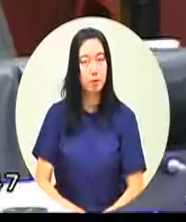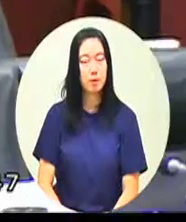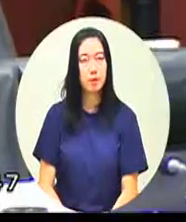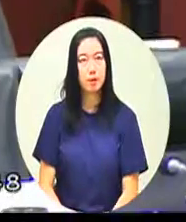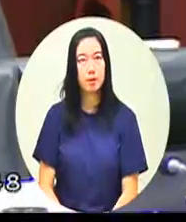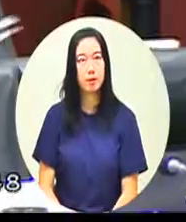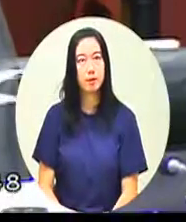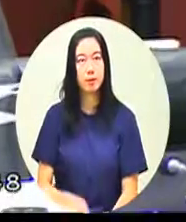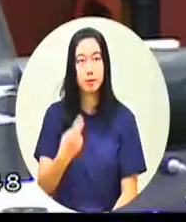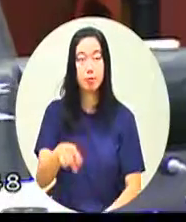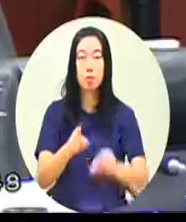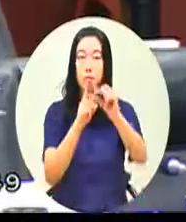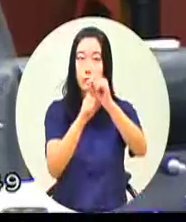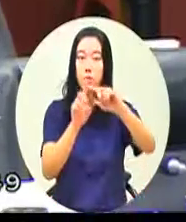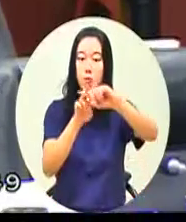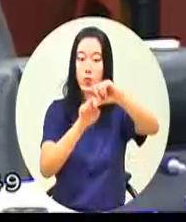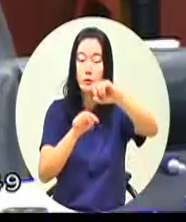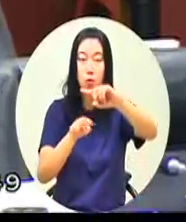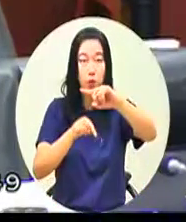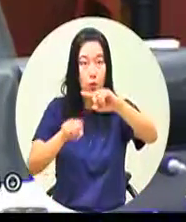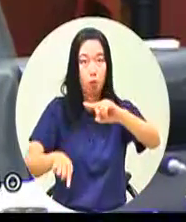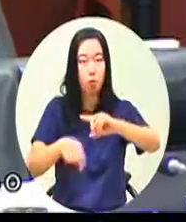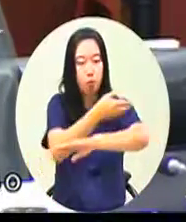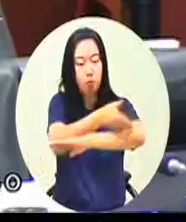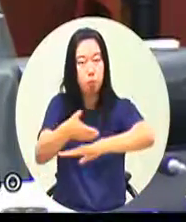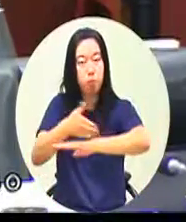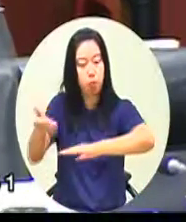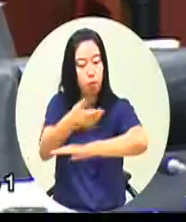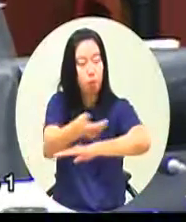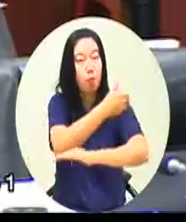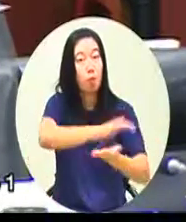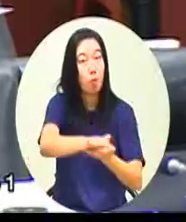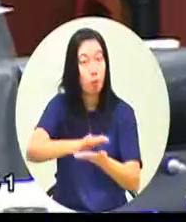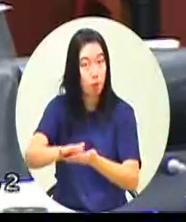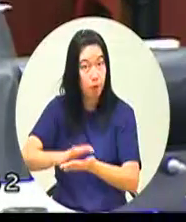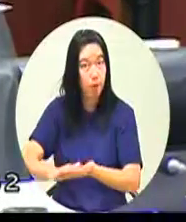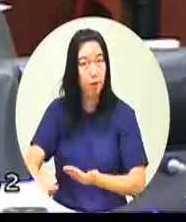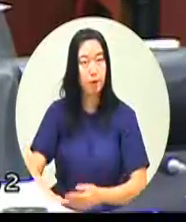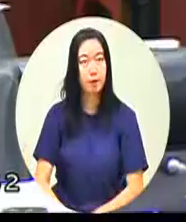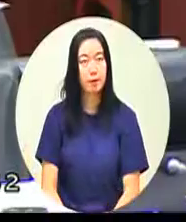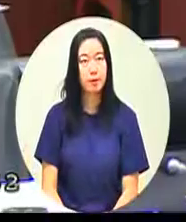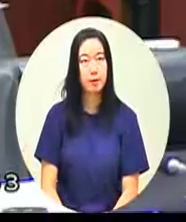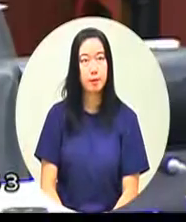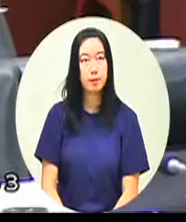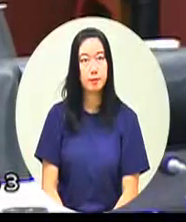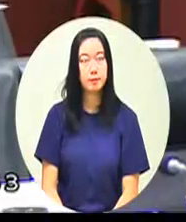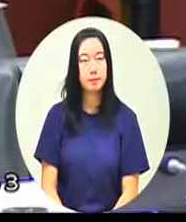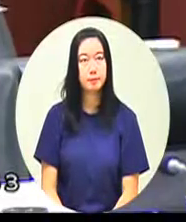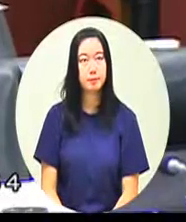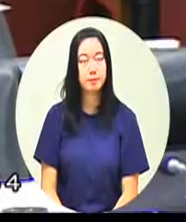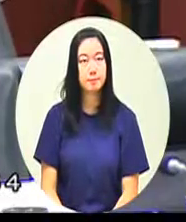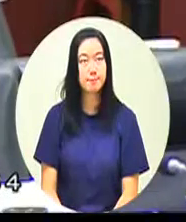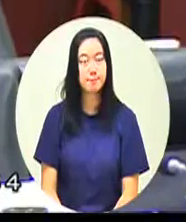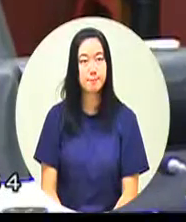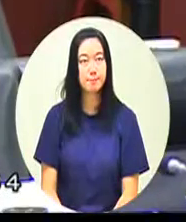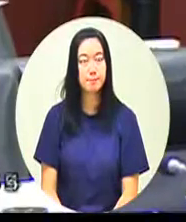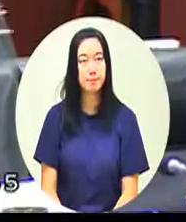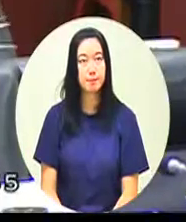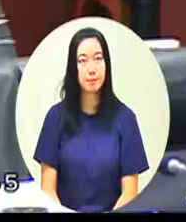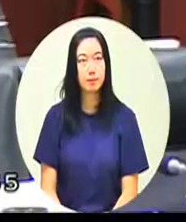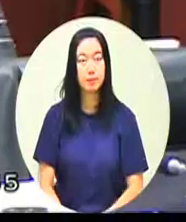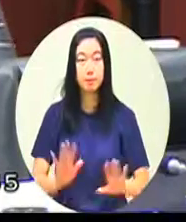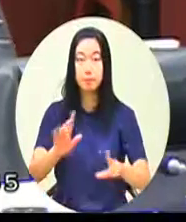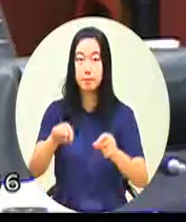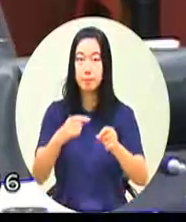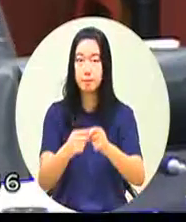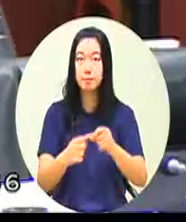有中云渔港的疏浚中云渔港疏浚在今年也我们海洋